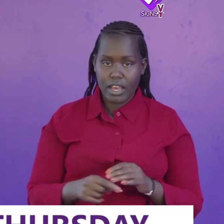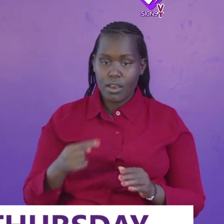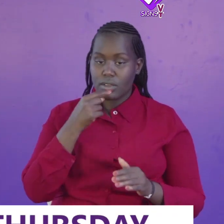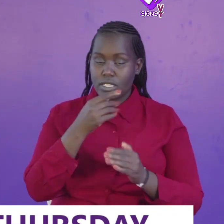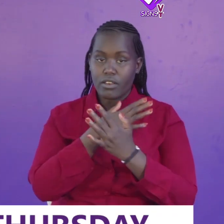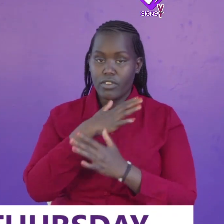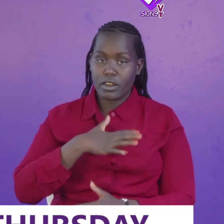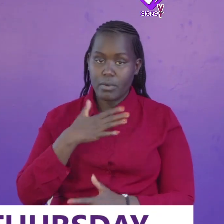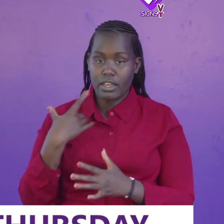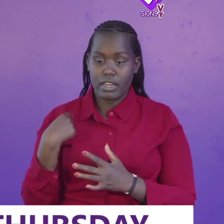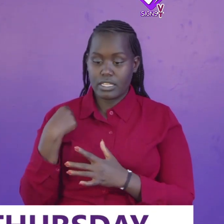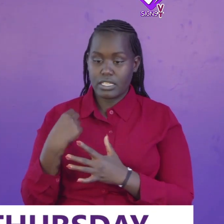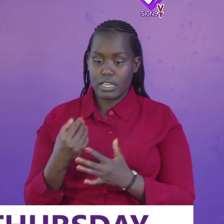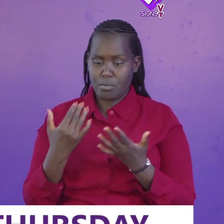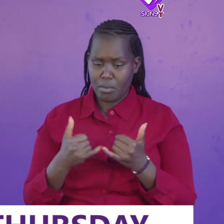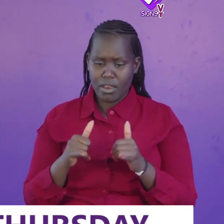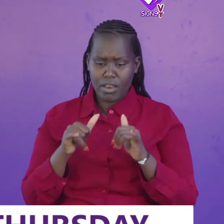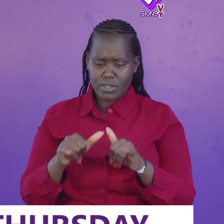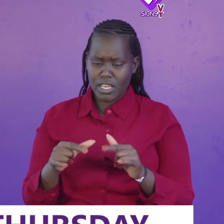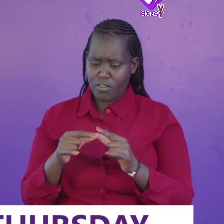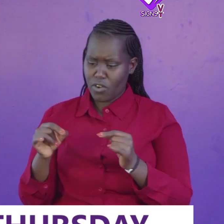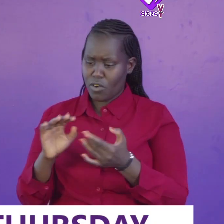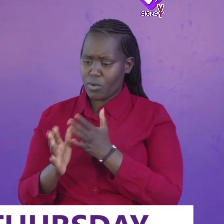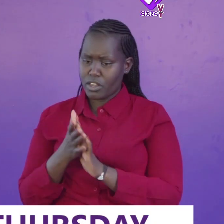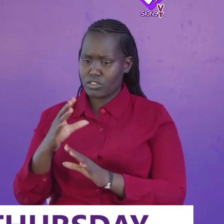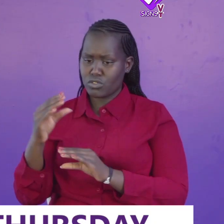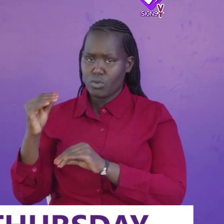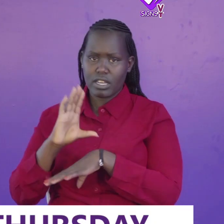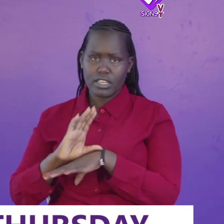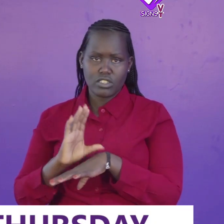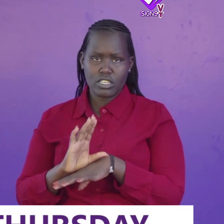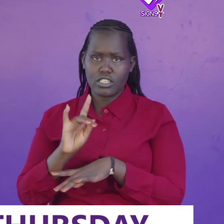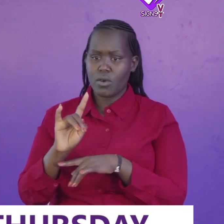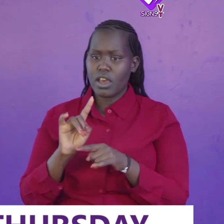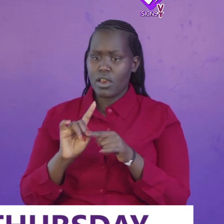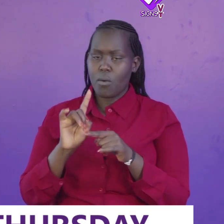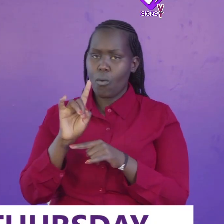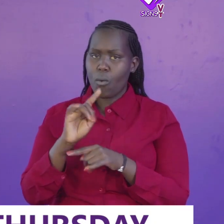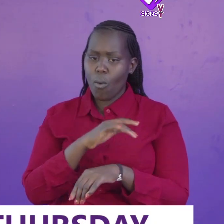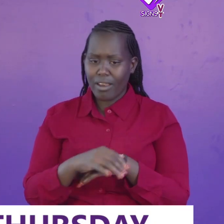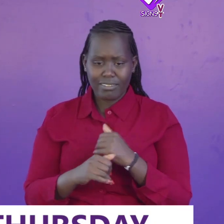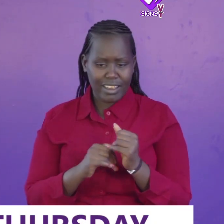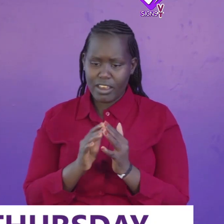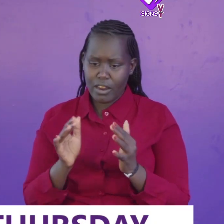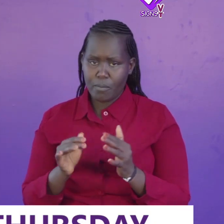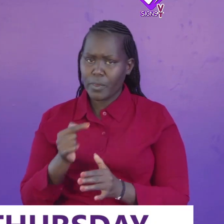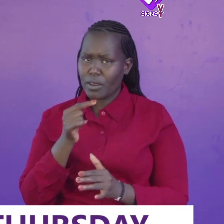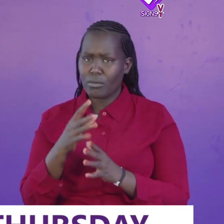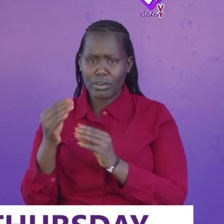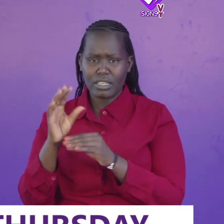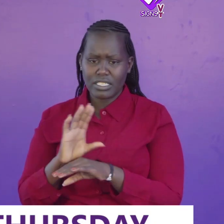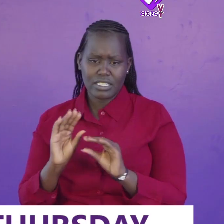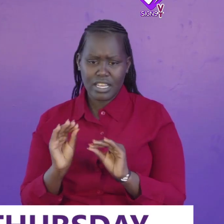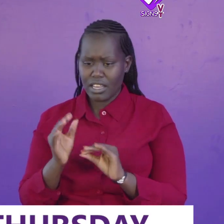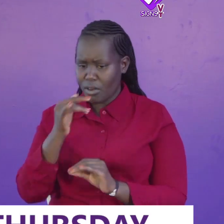friend juzi mimi nimekawia kwenda church like a year plus. And she was like, "Mbona uendangi kanisa? Wewe kwani vile tu nimekuuliza,